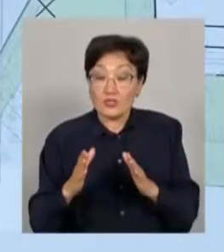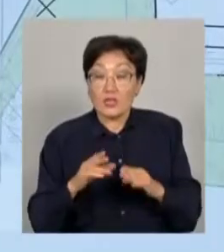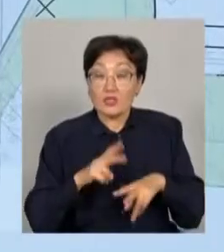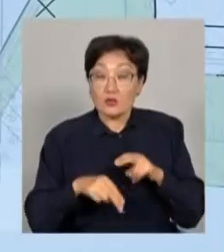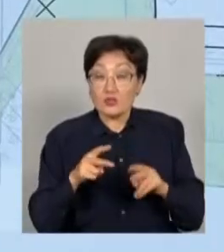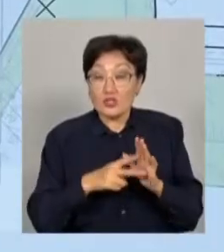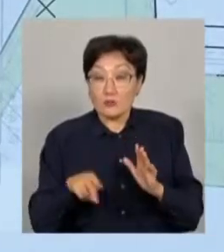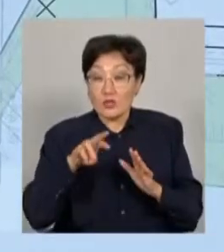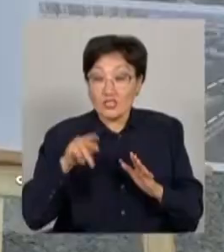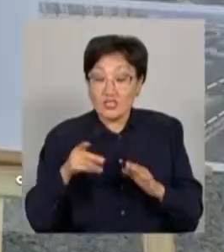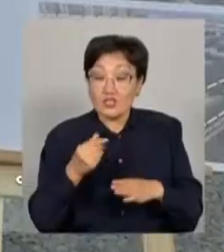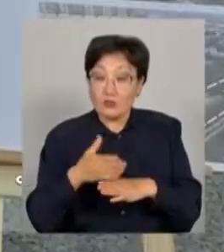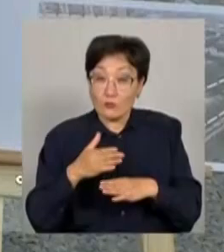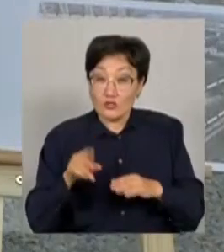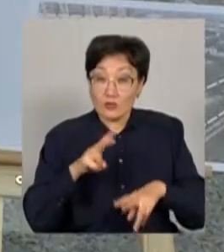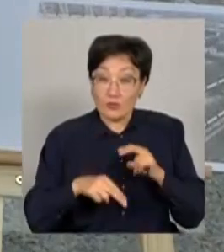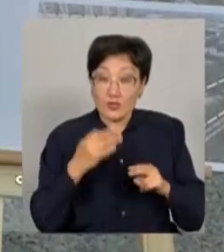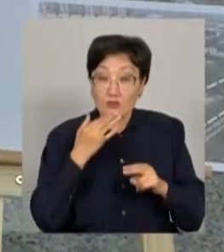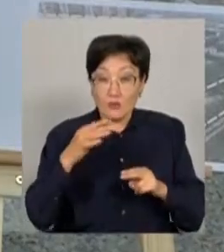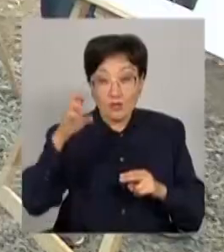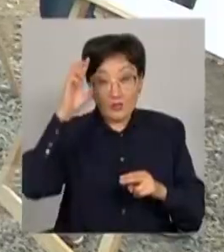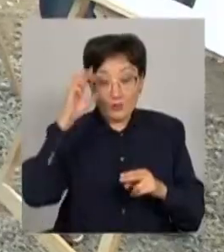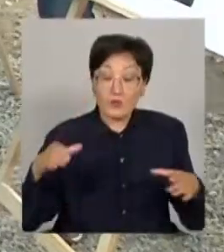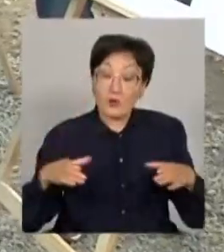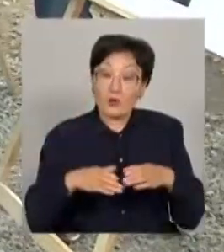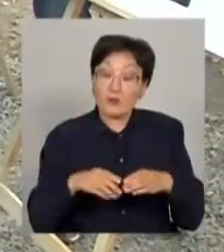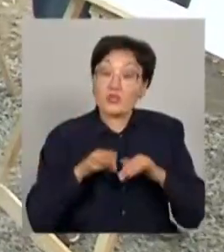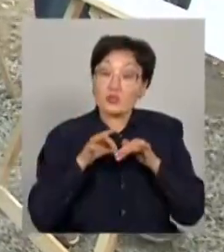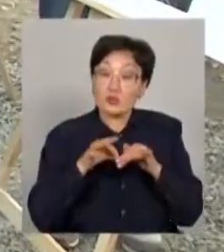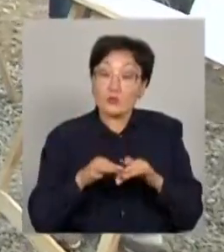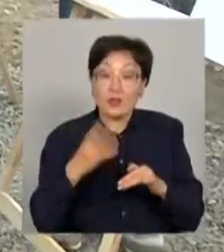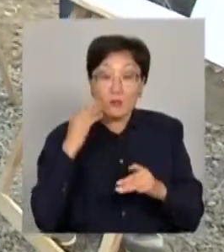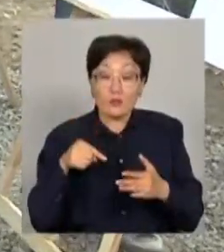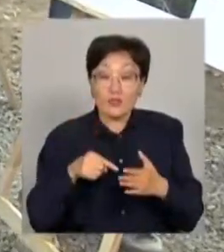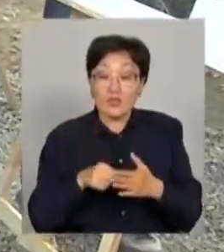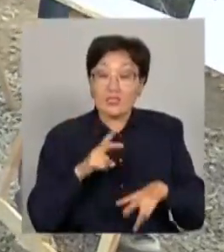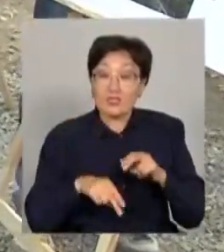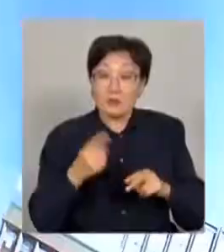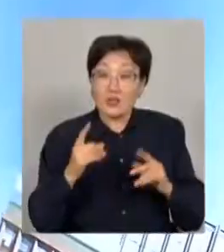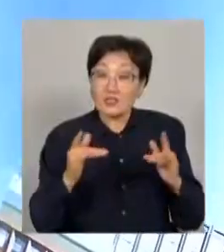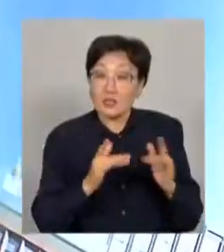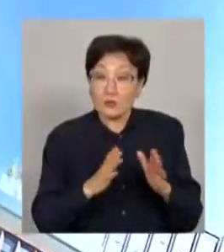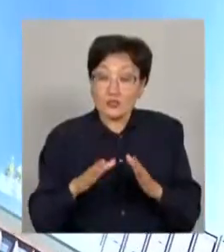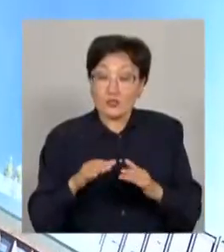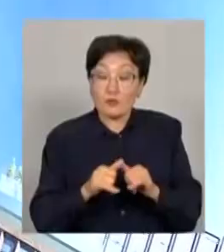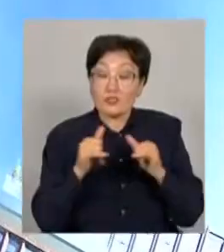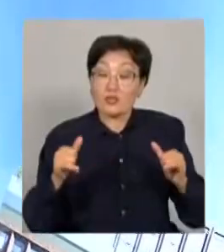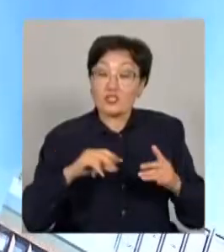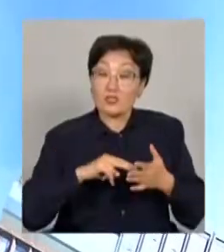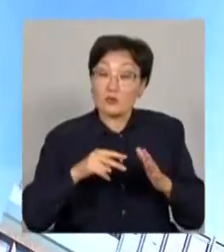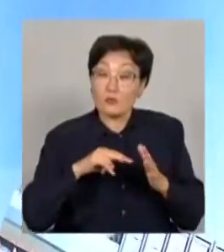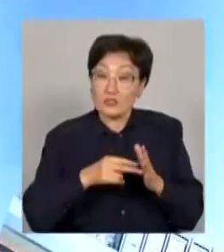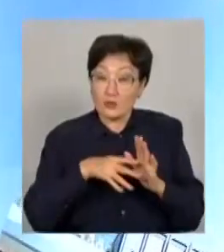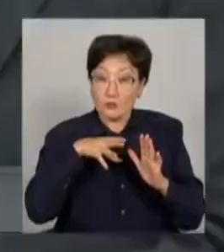7 миллиард теңге қарастырылған. Құрылысын шетелдік компания жүргізеді. Айта кететіні, бұл Алматыда салынатын жалғыз жатақхана емес. Қаланың даму бағдарламасына